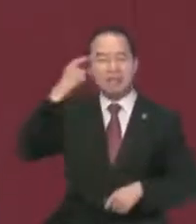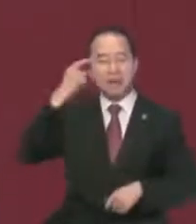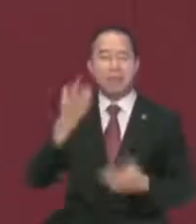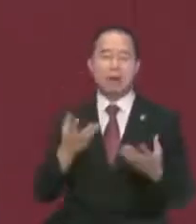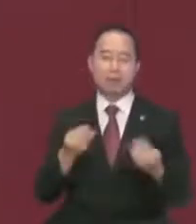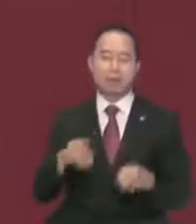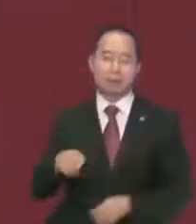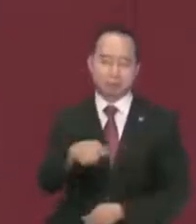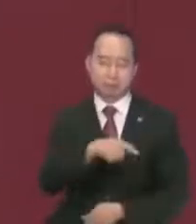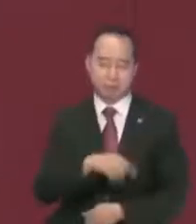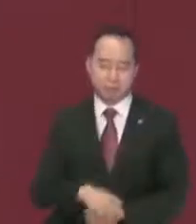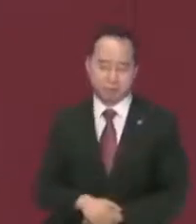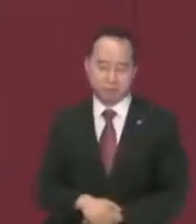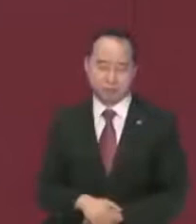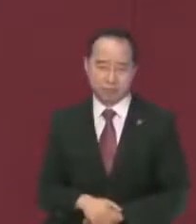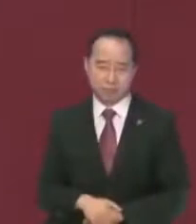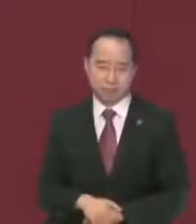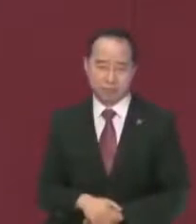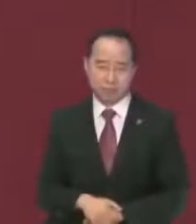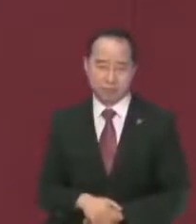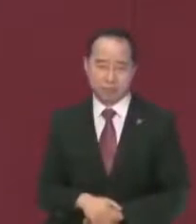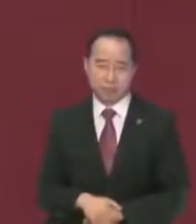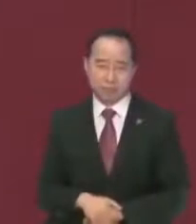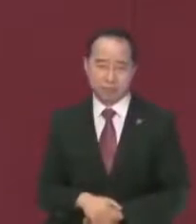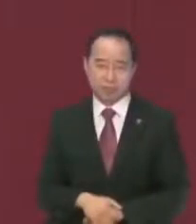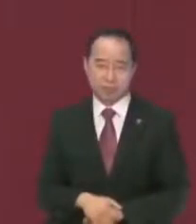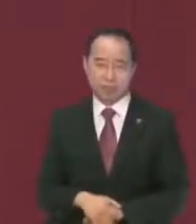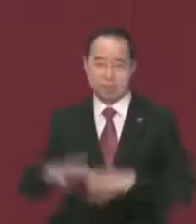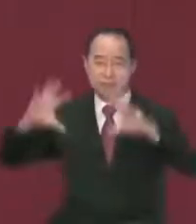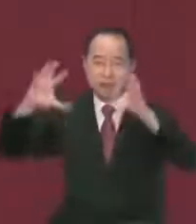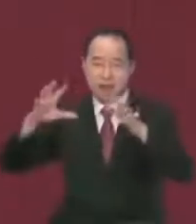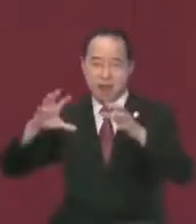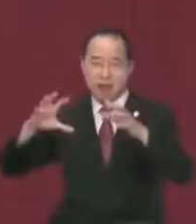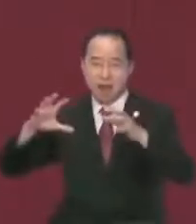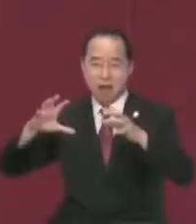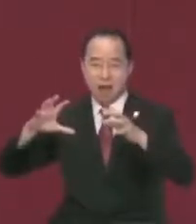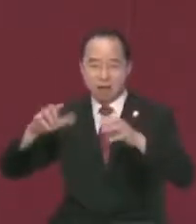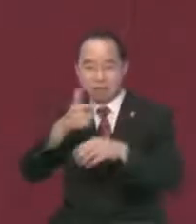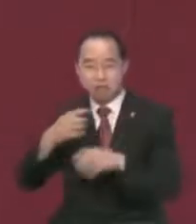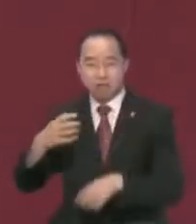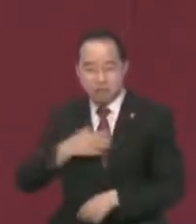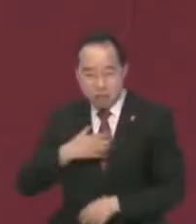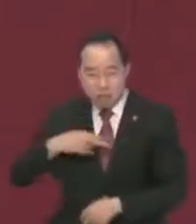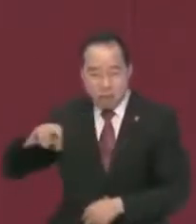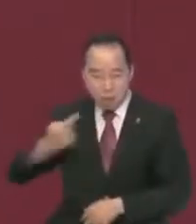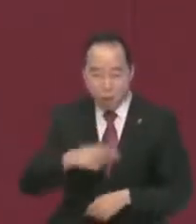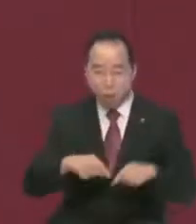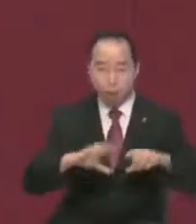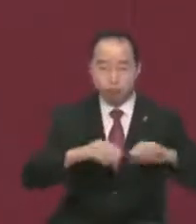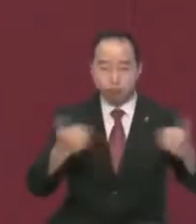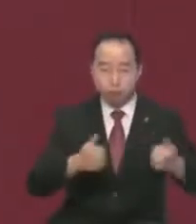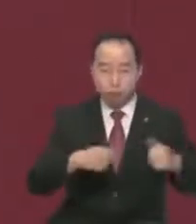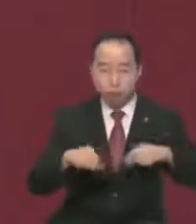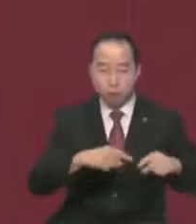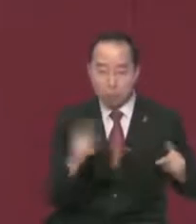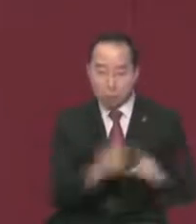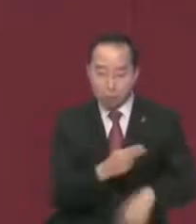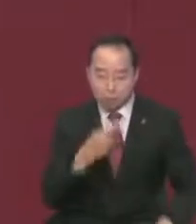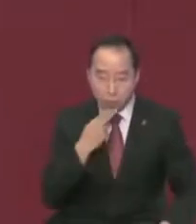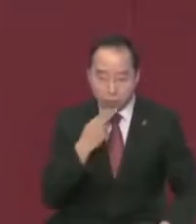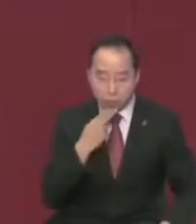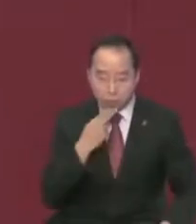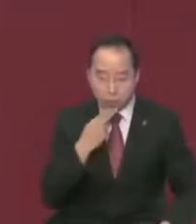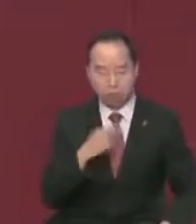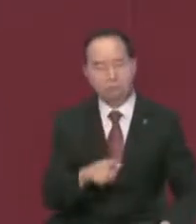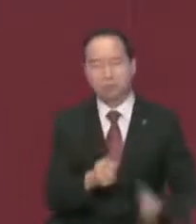전례 없는 국난에도 정치가 변하지 않는다면 무슨 희망이 있겠습니까? 이제 달라집시다.